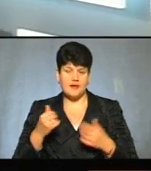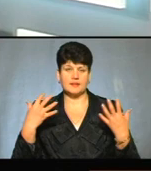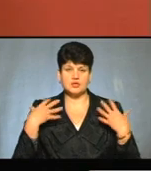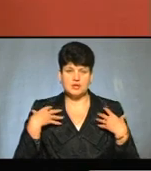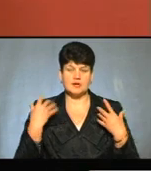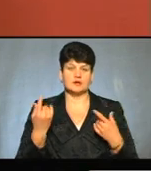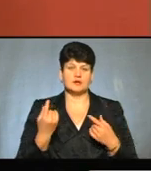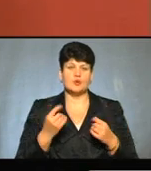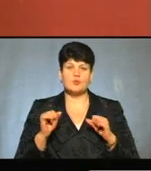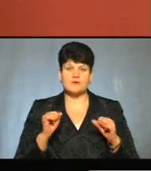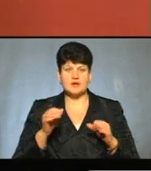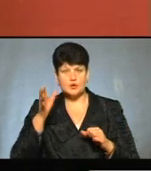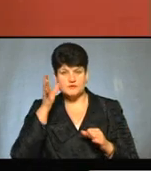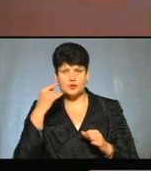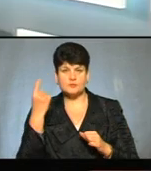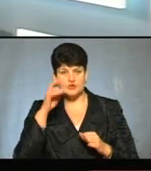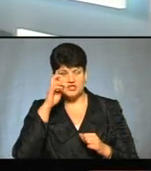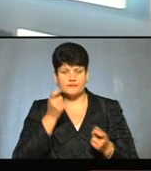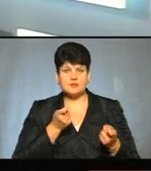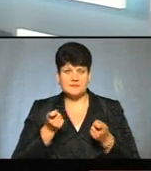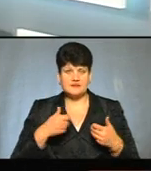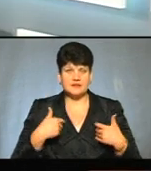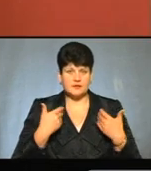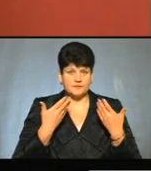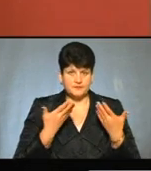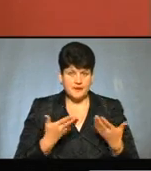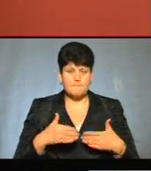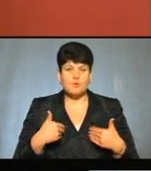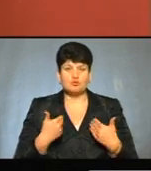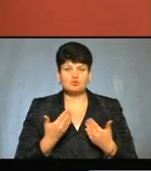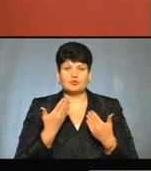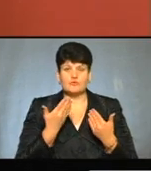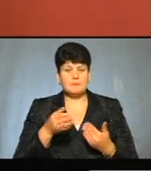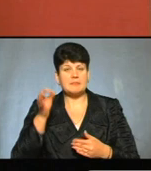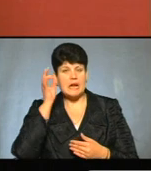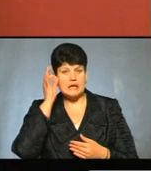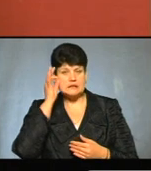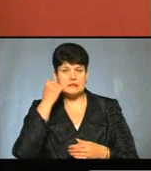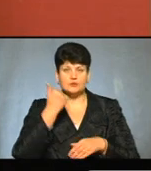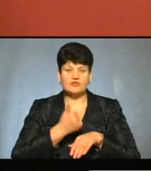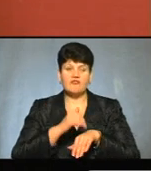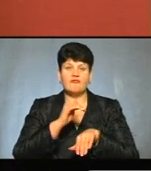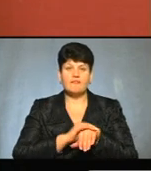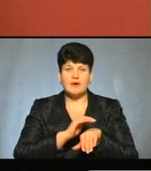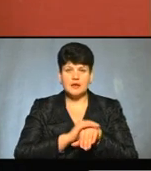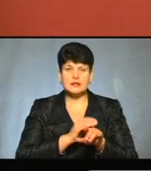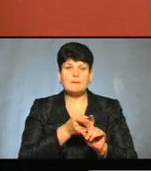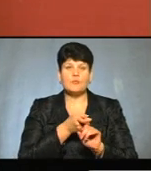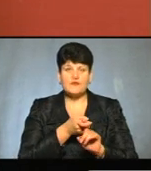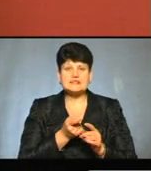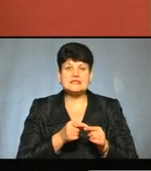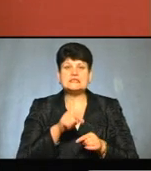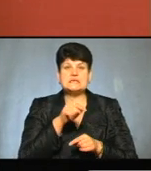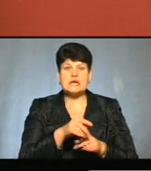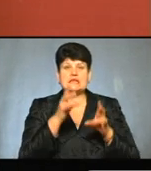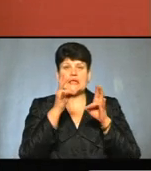науки Тернопільської облдержадміністрації. Вас вітаю. Доброго дня. Пропоную пригадати зараз основні факти, пов'язані із